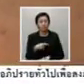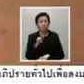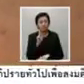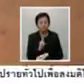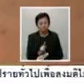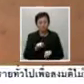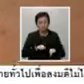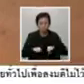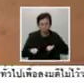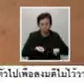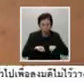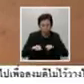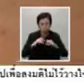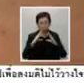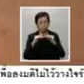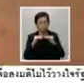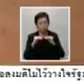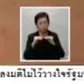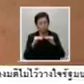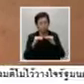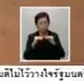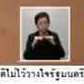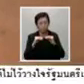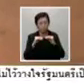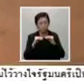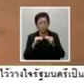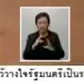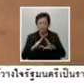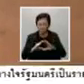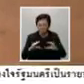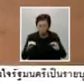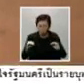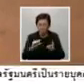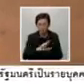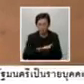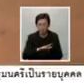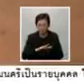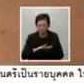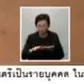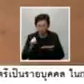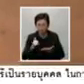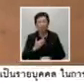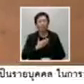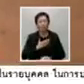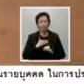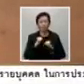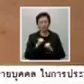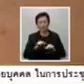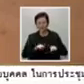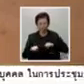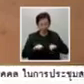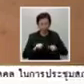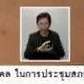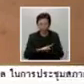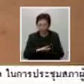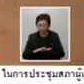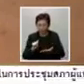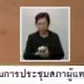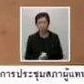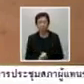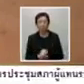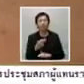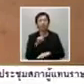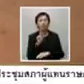ต้องควบคุมการประชุมรัฐสภาให้อยู่ในความสงบเรียบร้อย ผมจะพยายามควบคุมการประชุมครับขอบคุณมากครับ ท่านประธาน